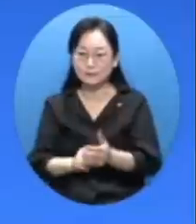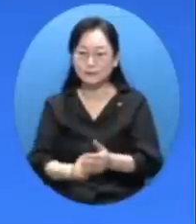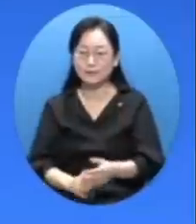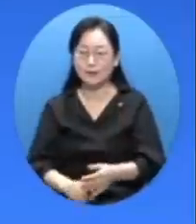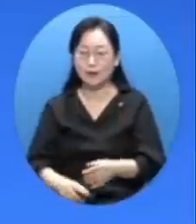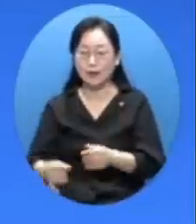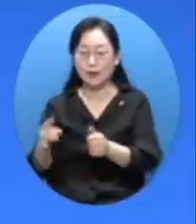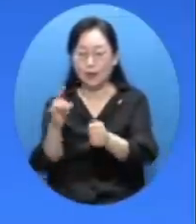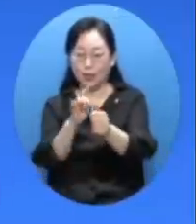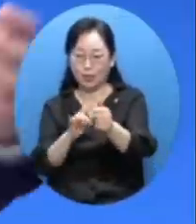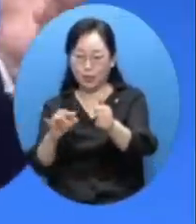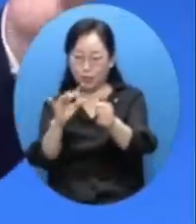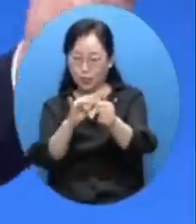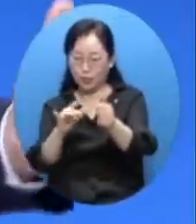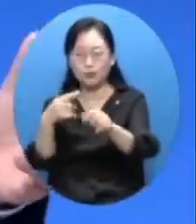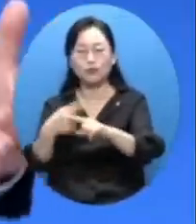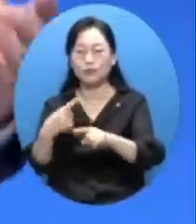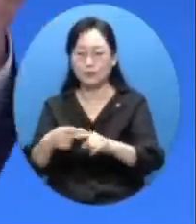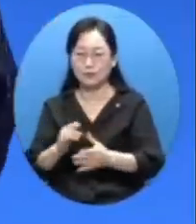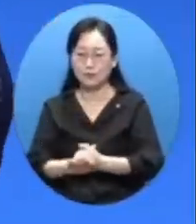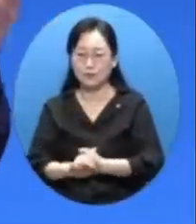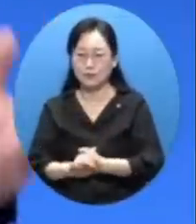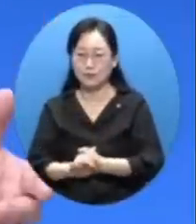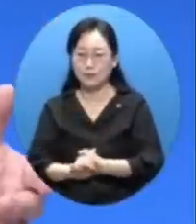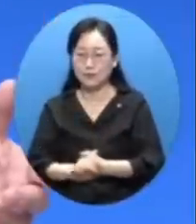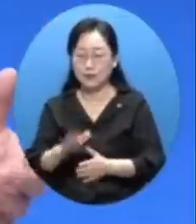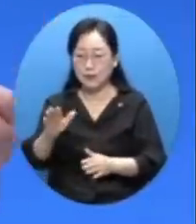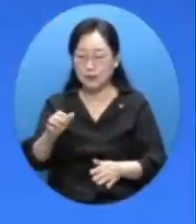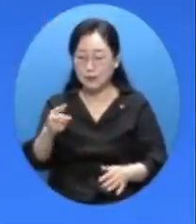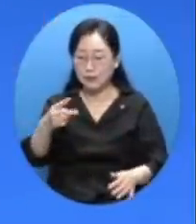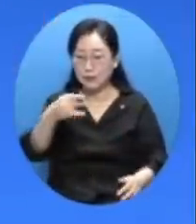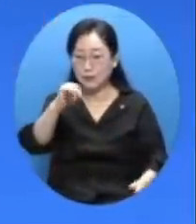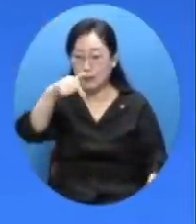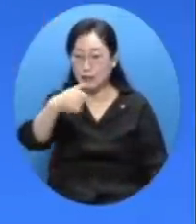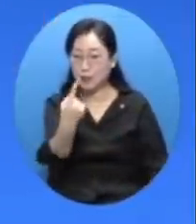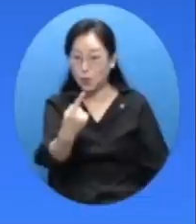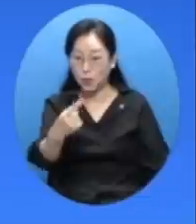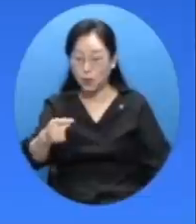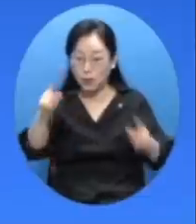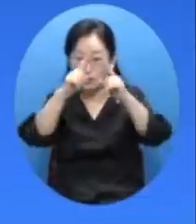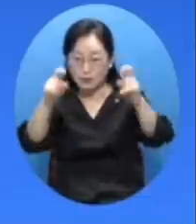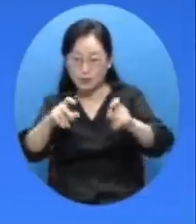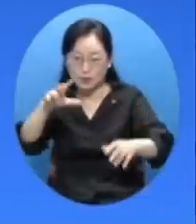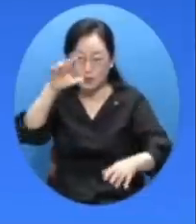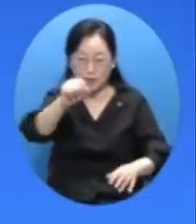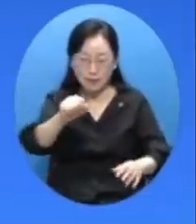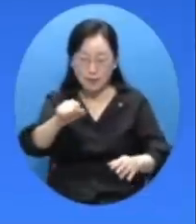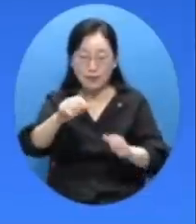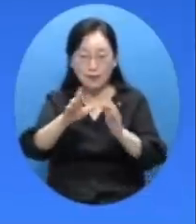간사합니다. 저희가 여리고를 무너뜨릴 때도 하나님의 음성을 듣고